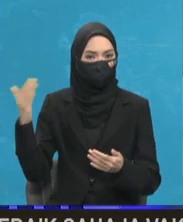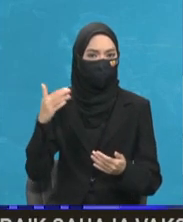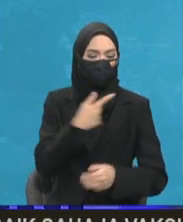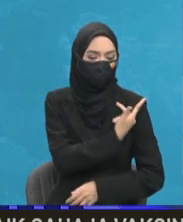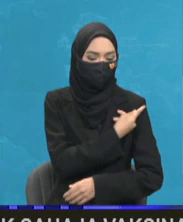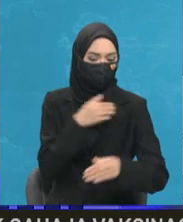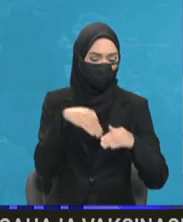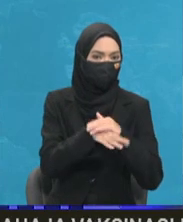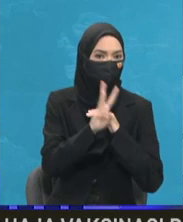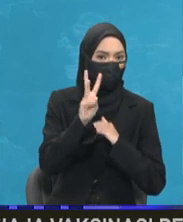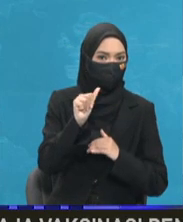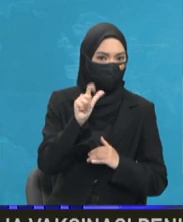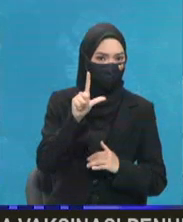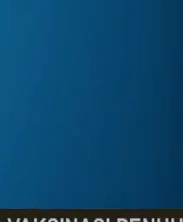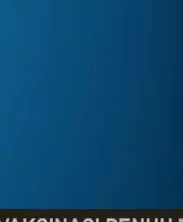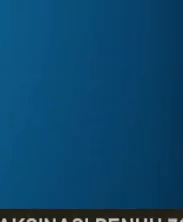Asy berikut